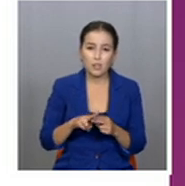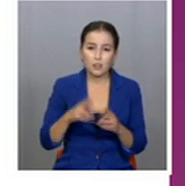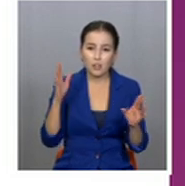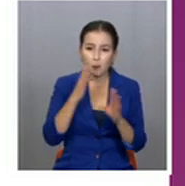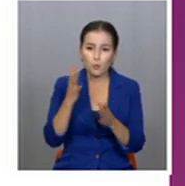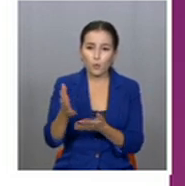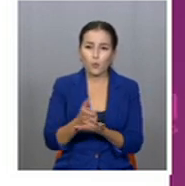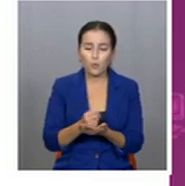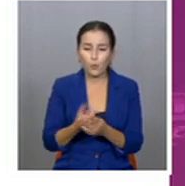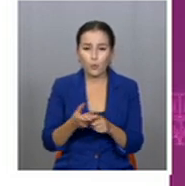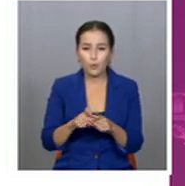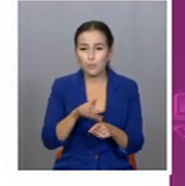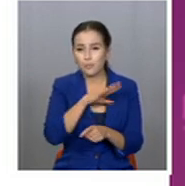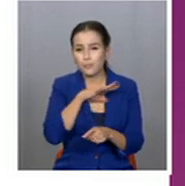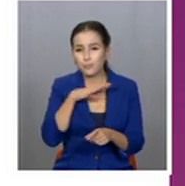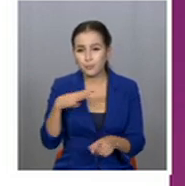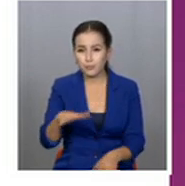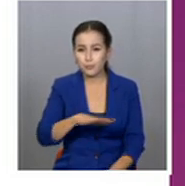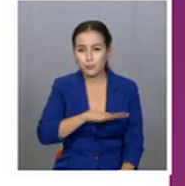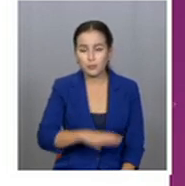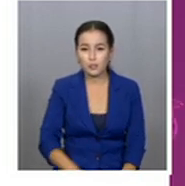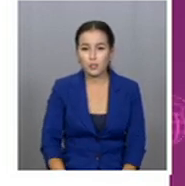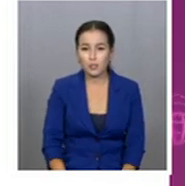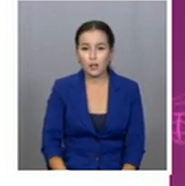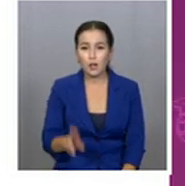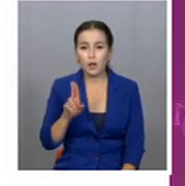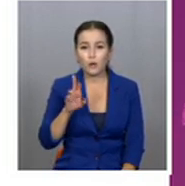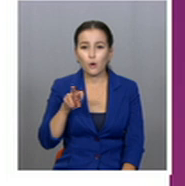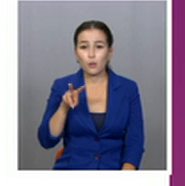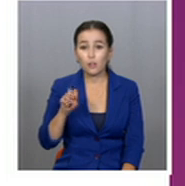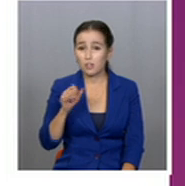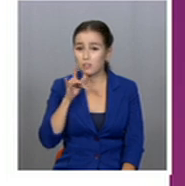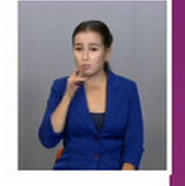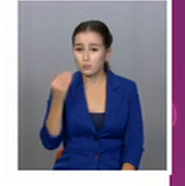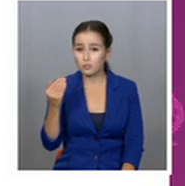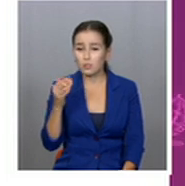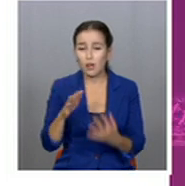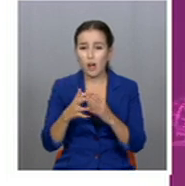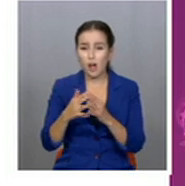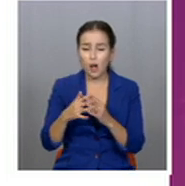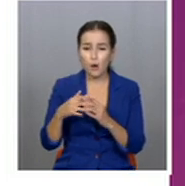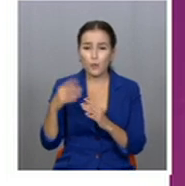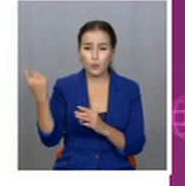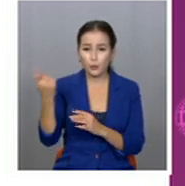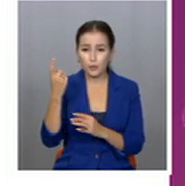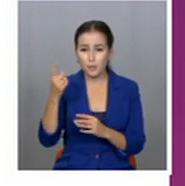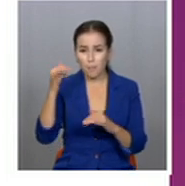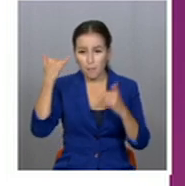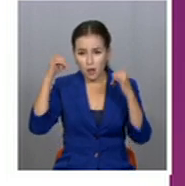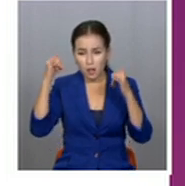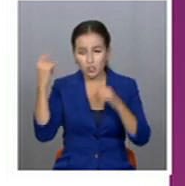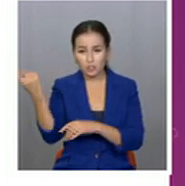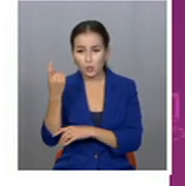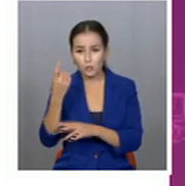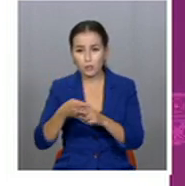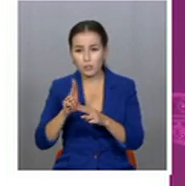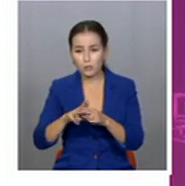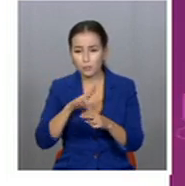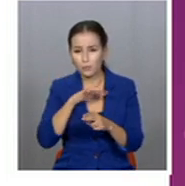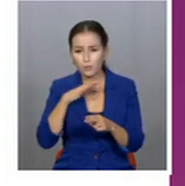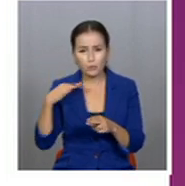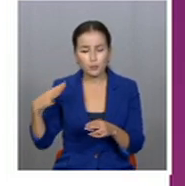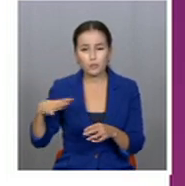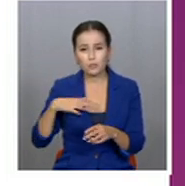мол болуында. Қола дәуірінде мал шаруашылығы үздіксіз даму үдерісінен өтті.